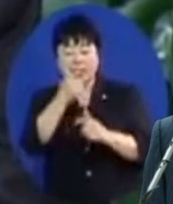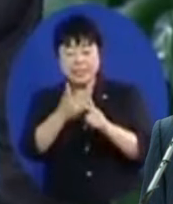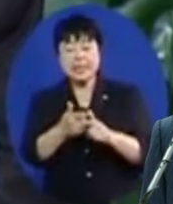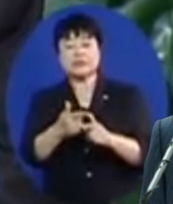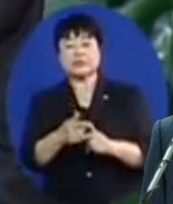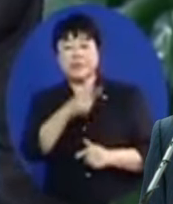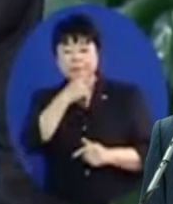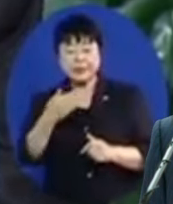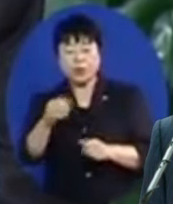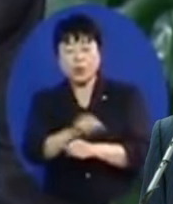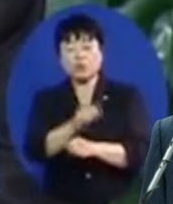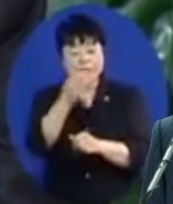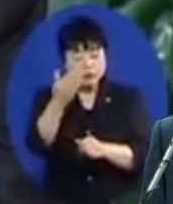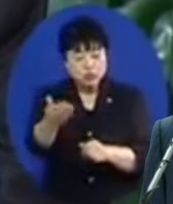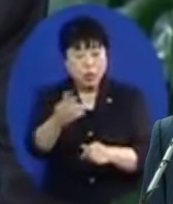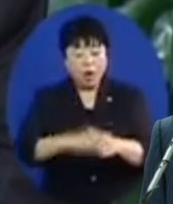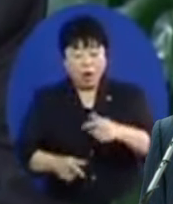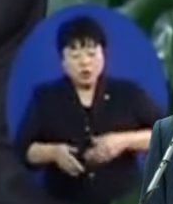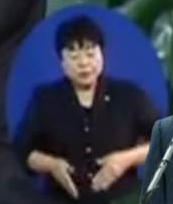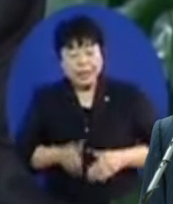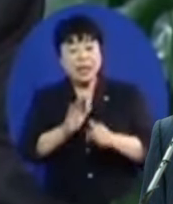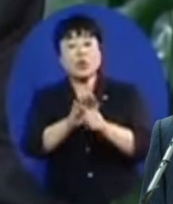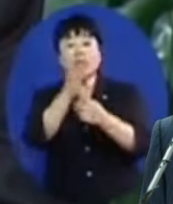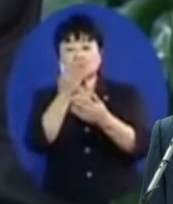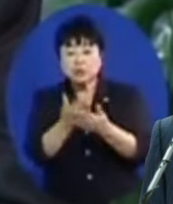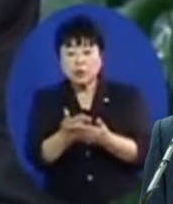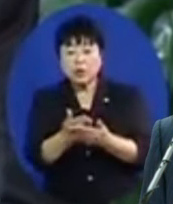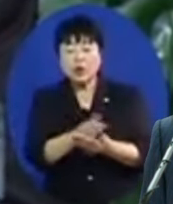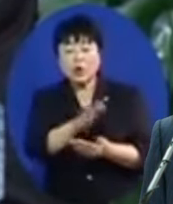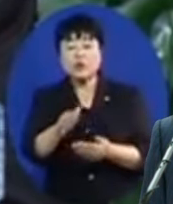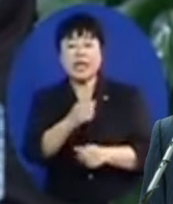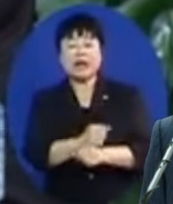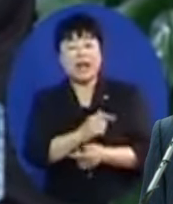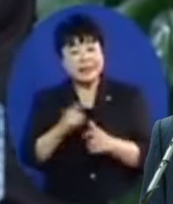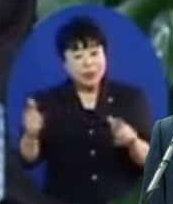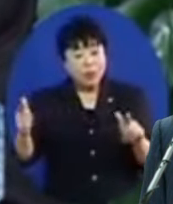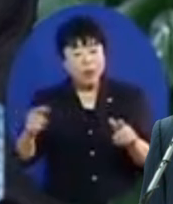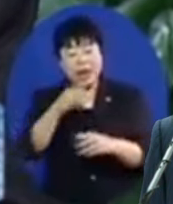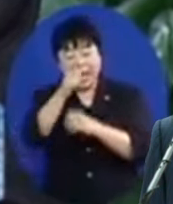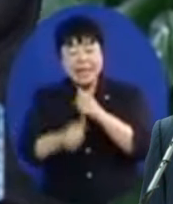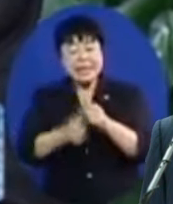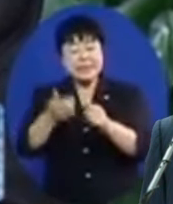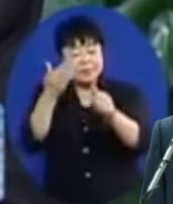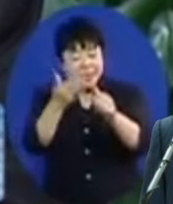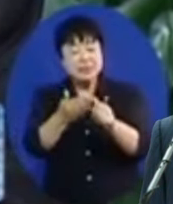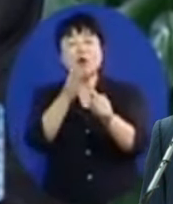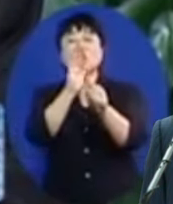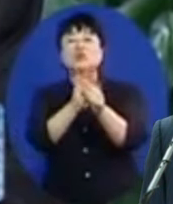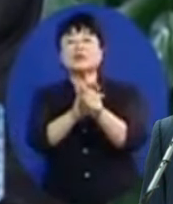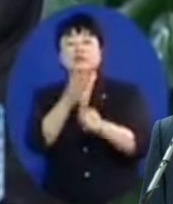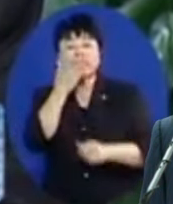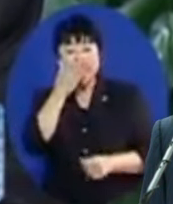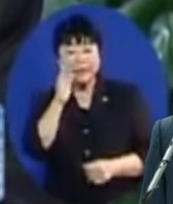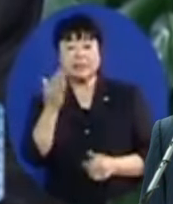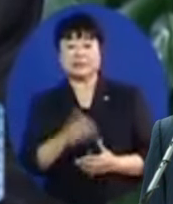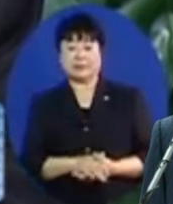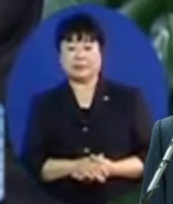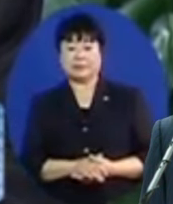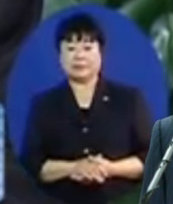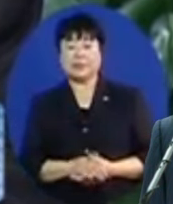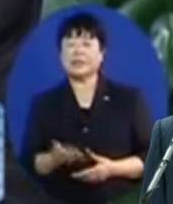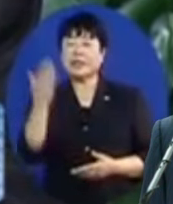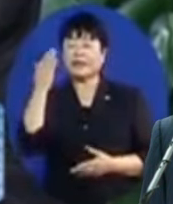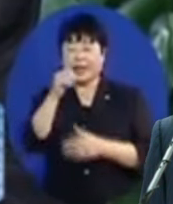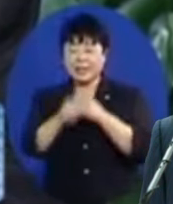예수님의 피로 용서하시고 거듭나게 만들어주신 것은 우리가 한 것이 아니라 하나님이 해주신 것입니다.